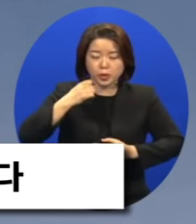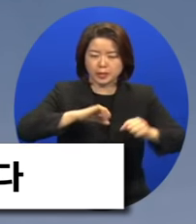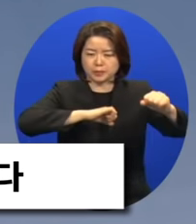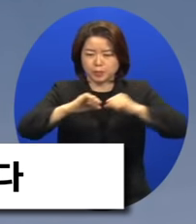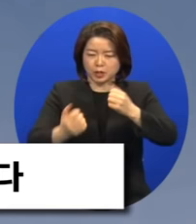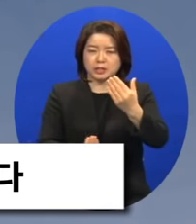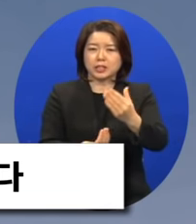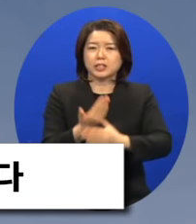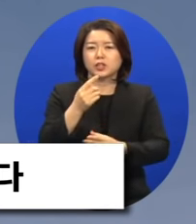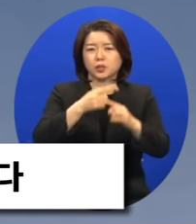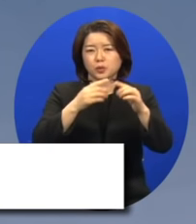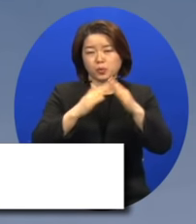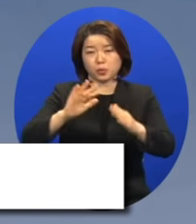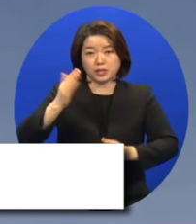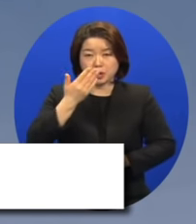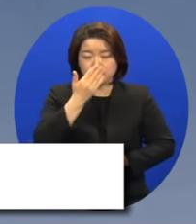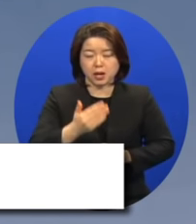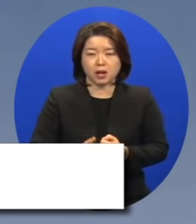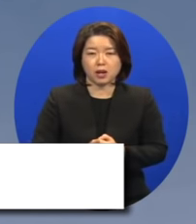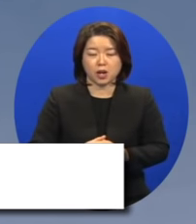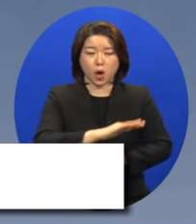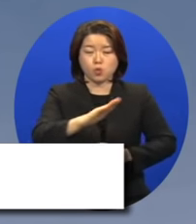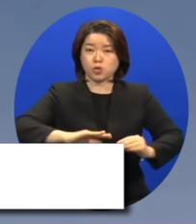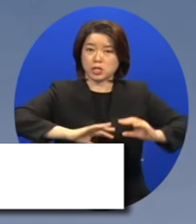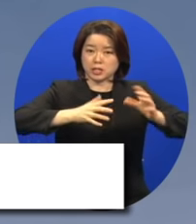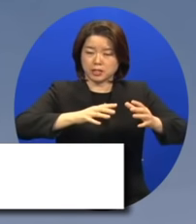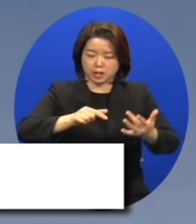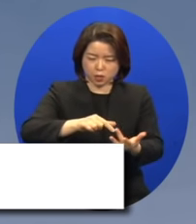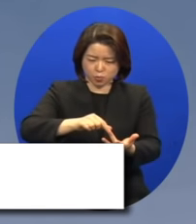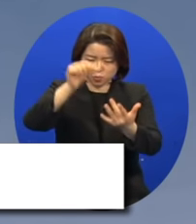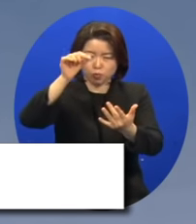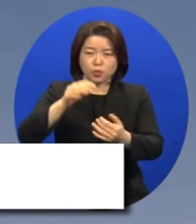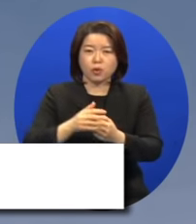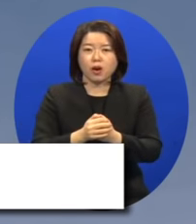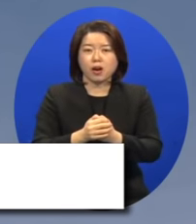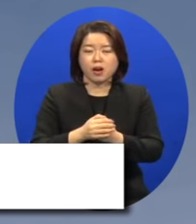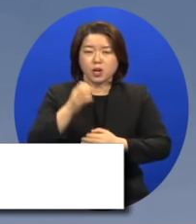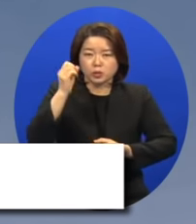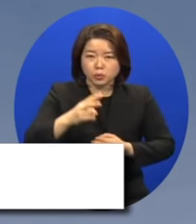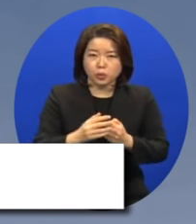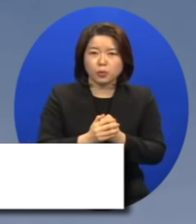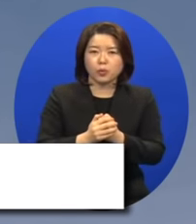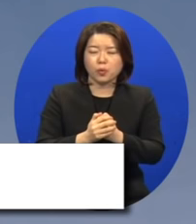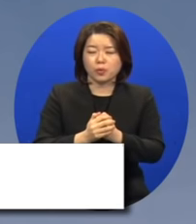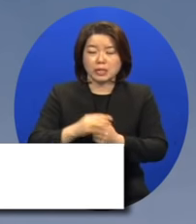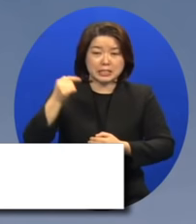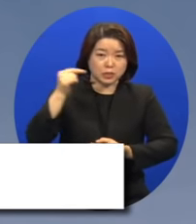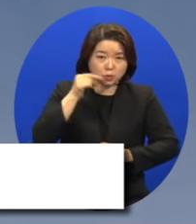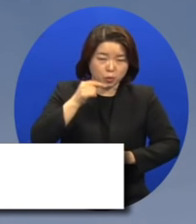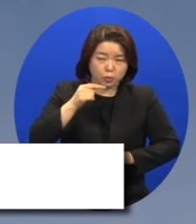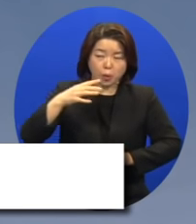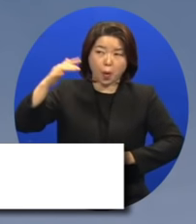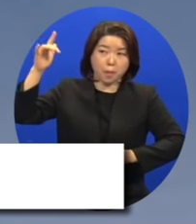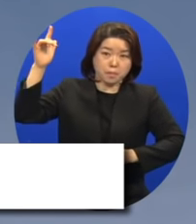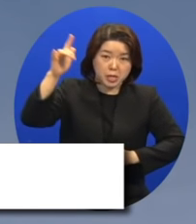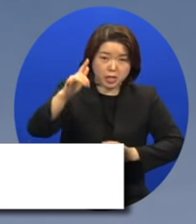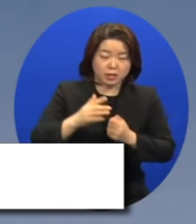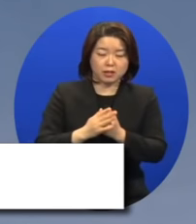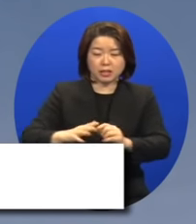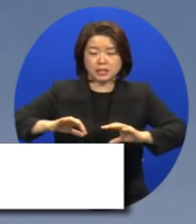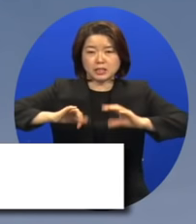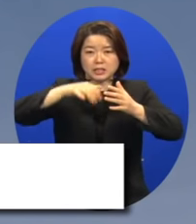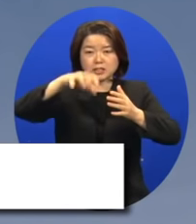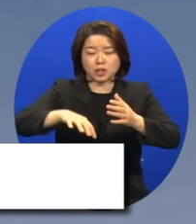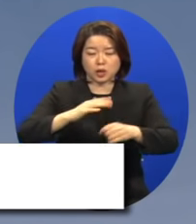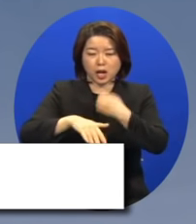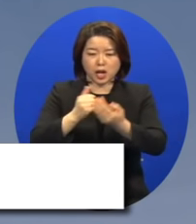이전에는결코없었던역사적인사건이일어나는교회가될것입니다.이 교회는 소금과빛으로서세상에하나님의영광을